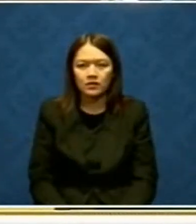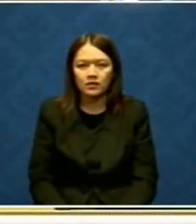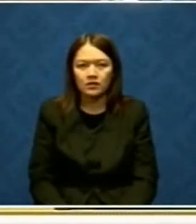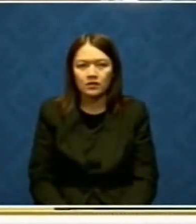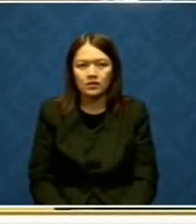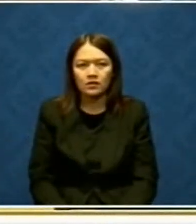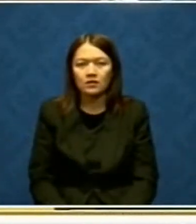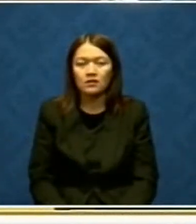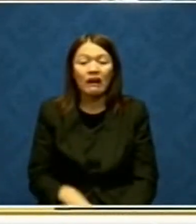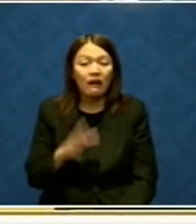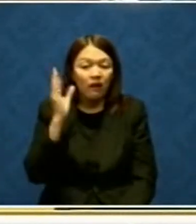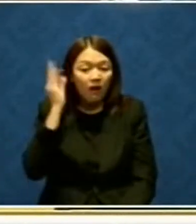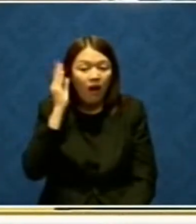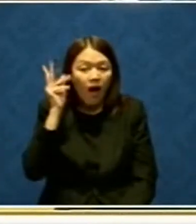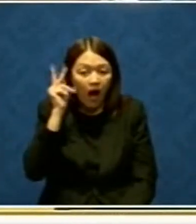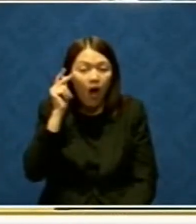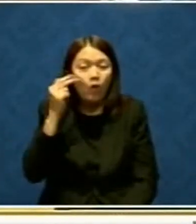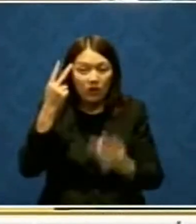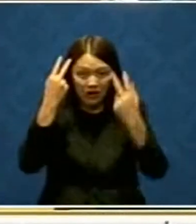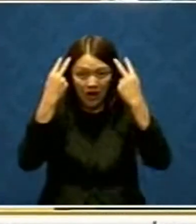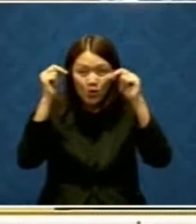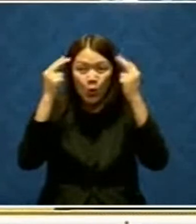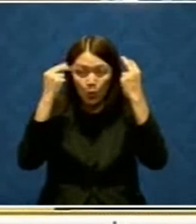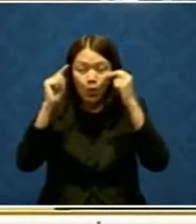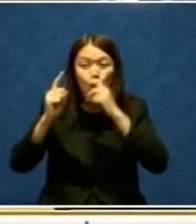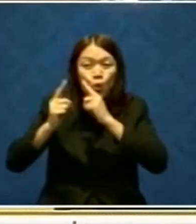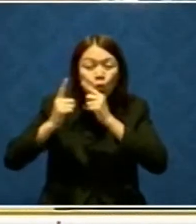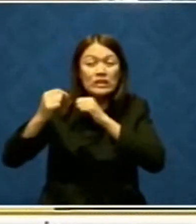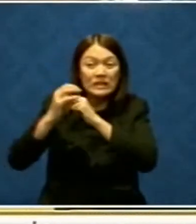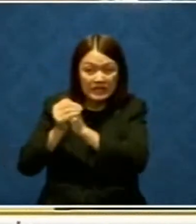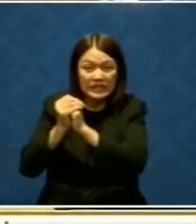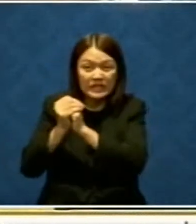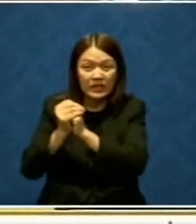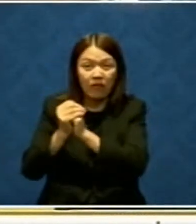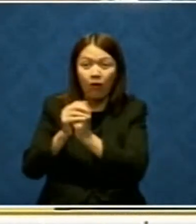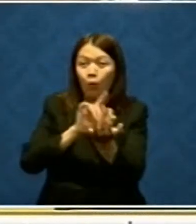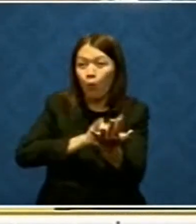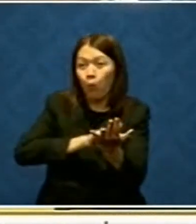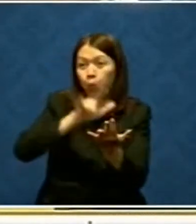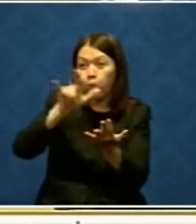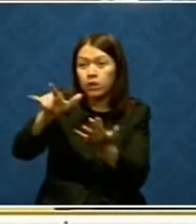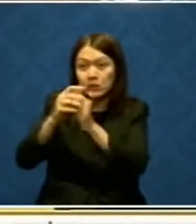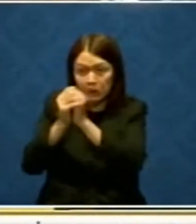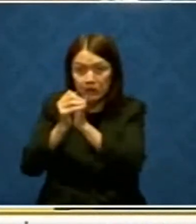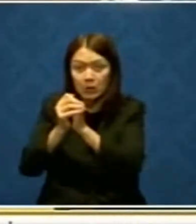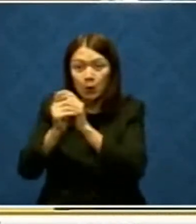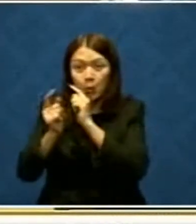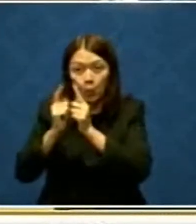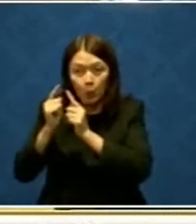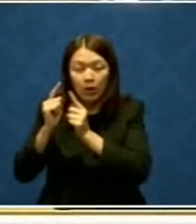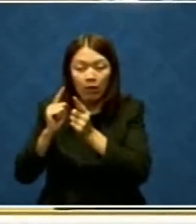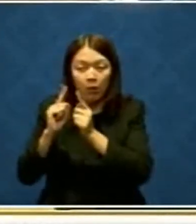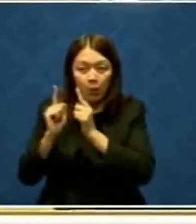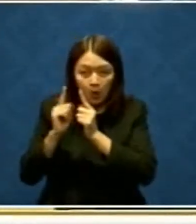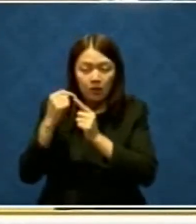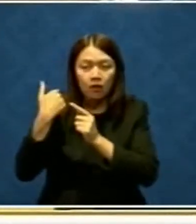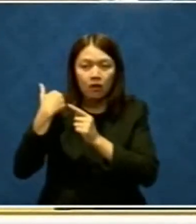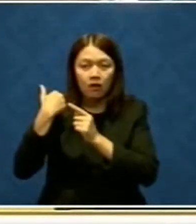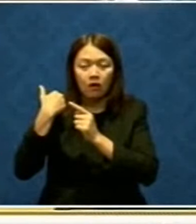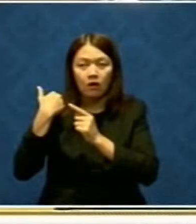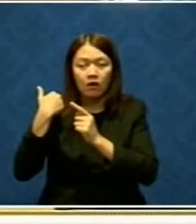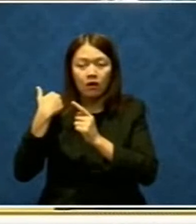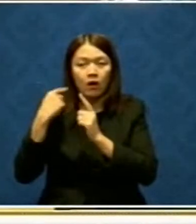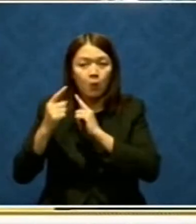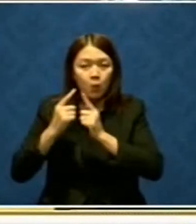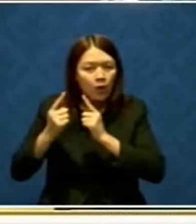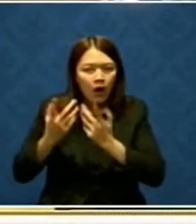แล้วมีข่าวว่าเดี๋ยวท่านนายกรัฐมนตรีจะต้องไปเจรจากับจีนเองจะไปจีนเองเลยนะครับท่านรัฐมนตรีจะไปท่านนายกก็จะไปคือและแนวท